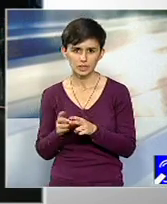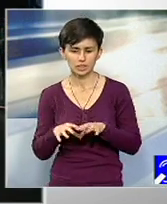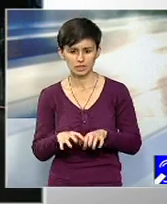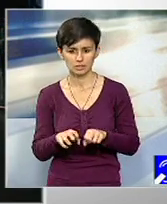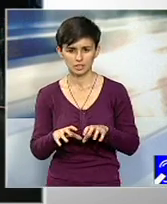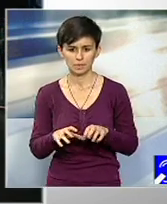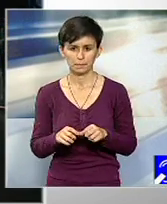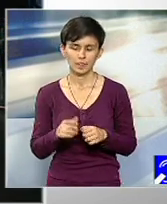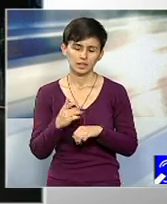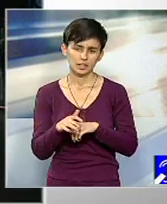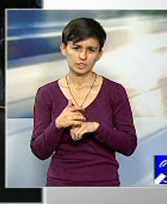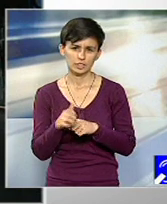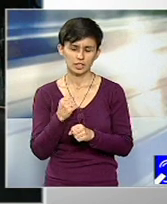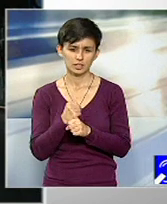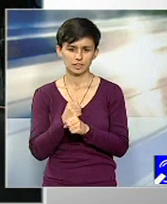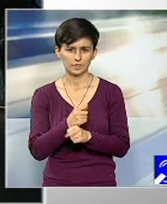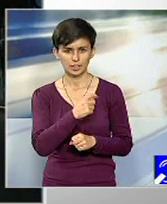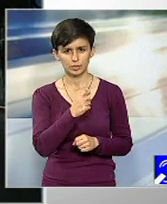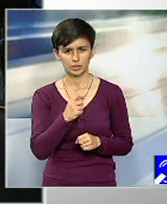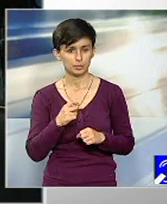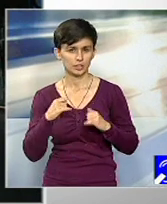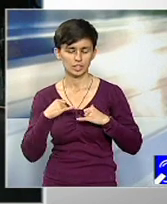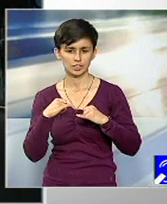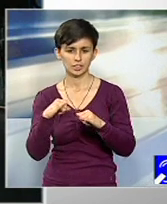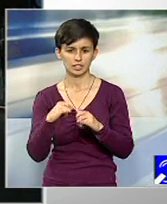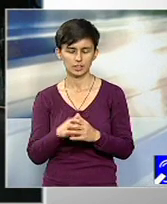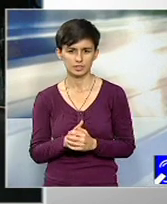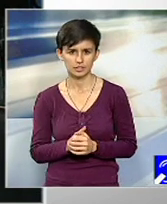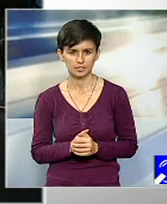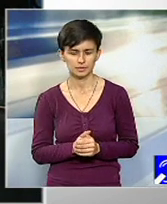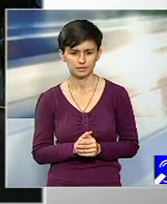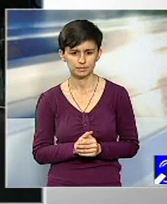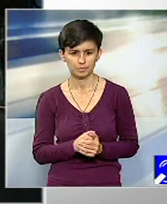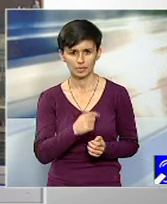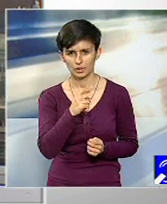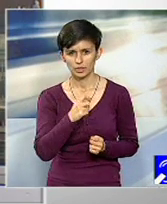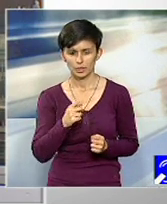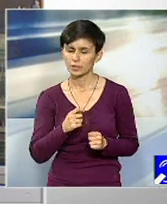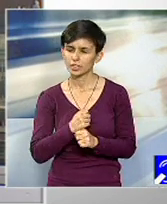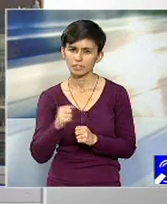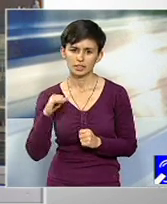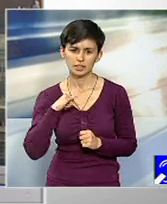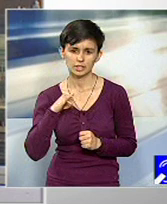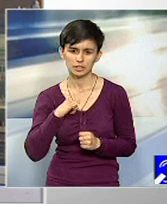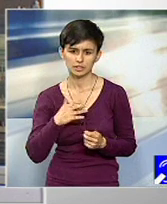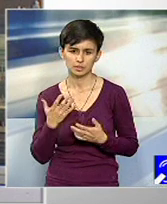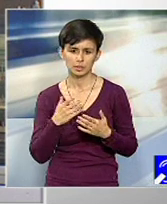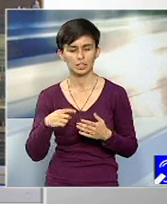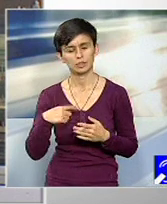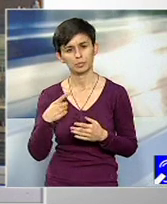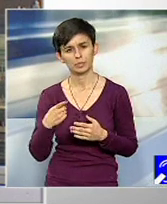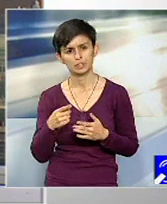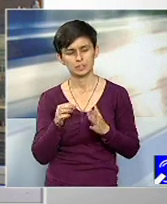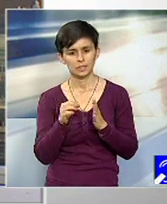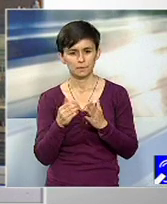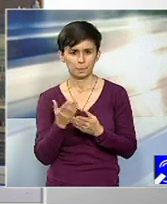acolo încearcă să realizeze un proiect îndrăzneț și tu ai detalii despre asta. Un proiect foarte interesant pe care urmează